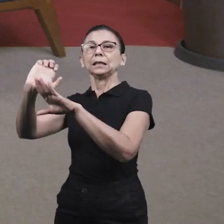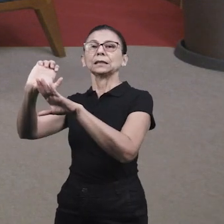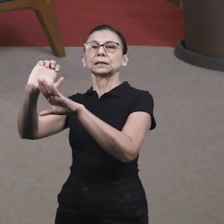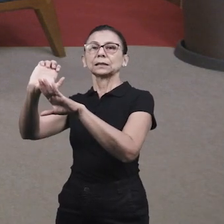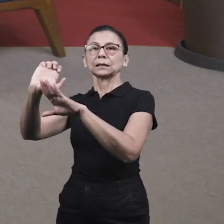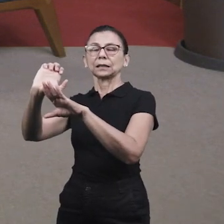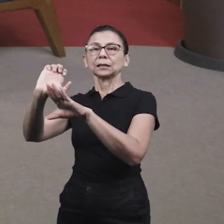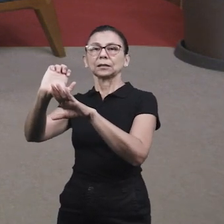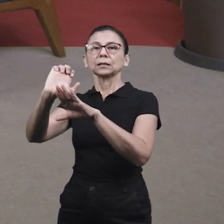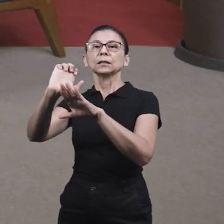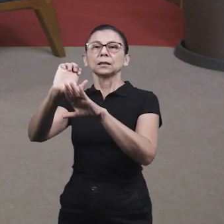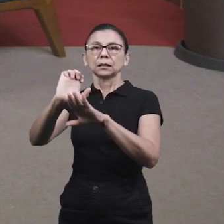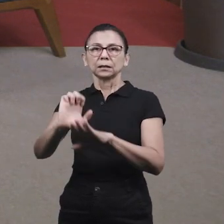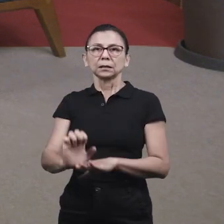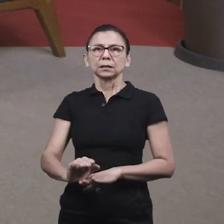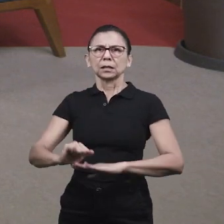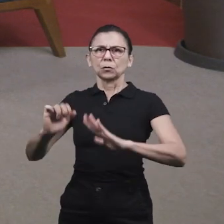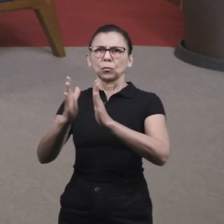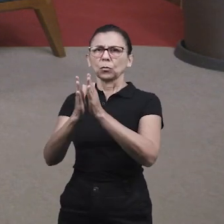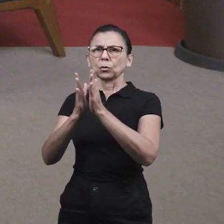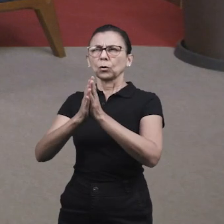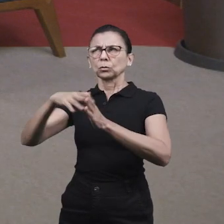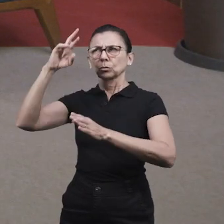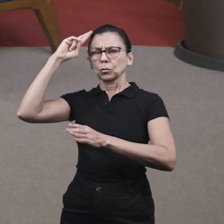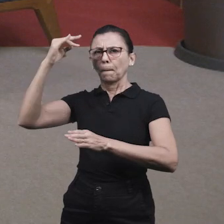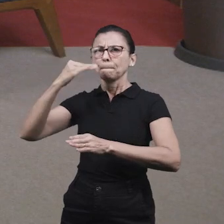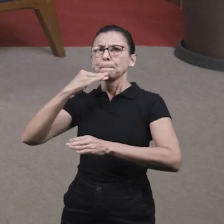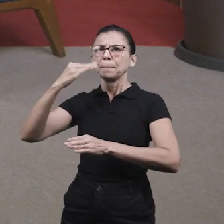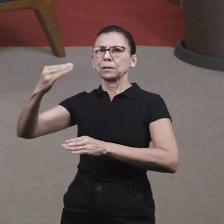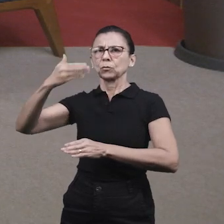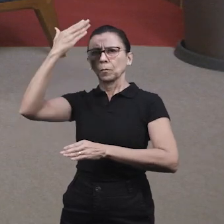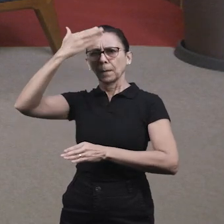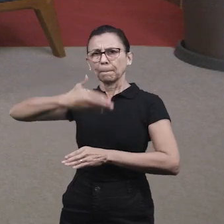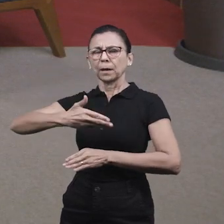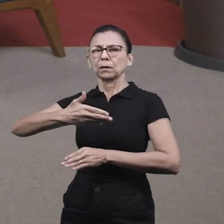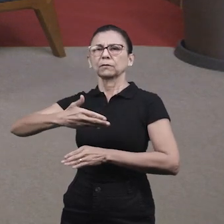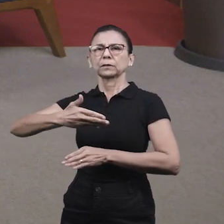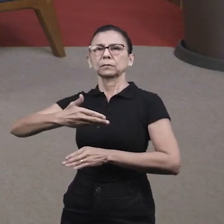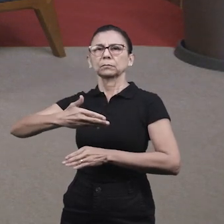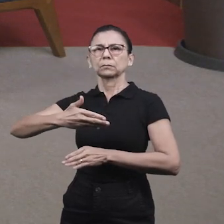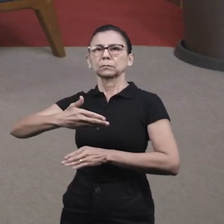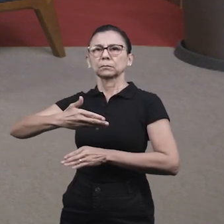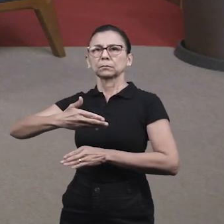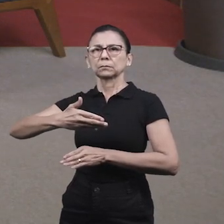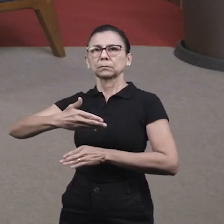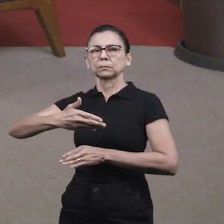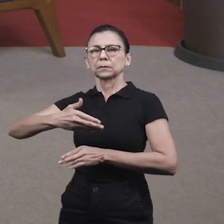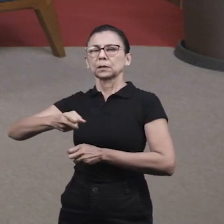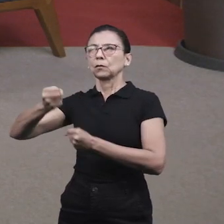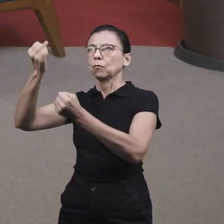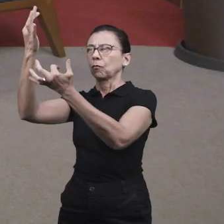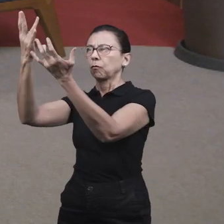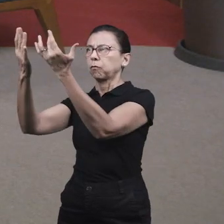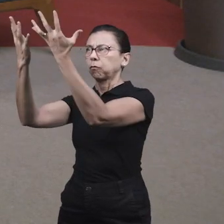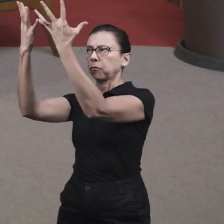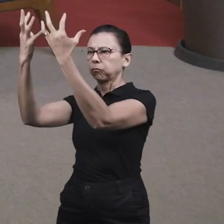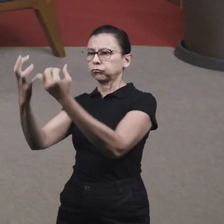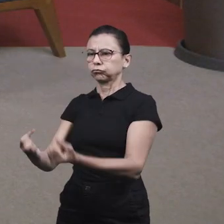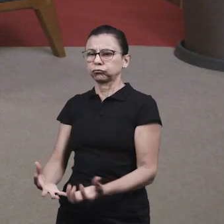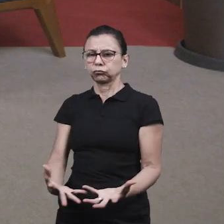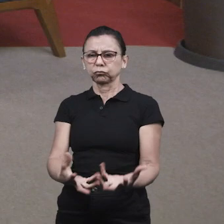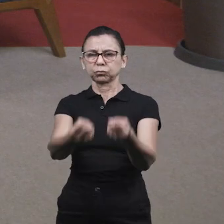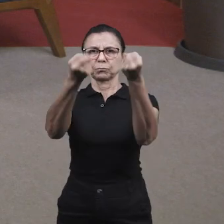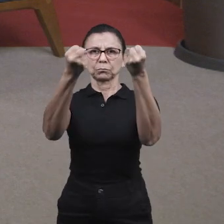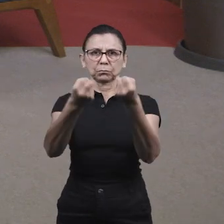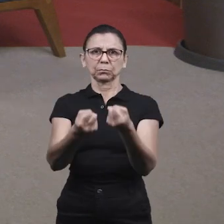pas? Le feu est descendu du ciel. Donc le feu, c'est l'opération du pouvoir du Saint-Esprit, parce